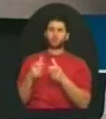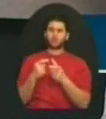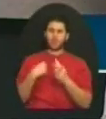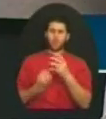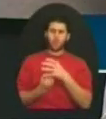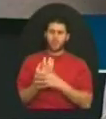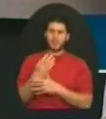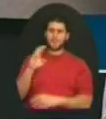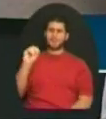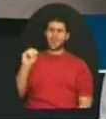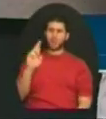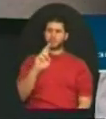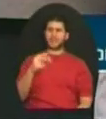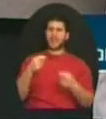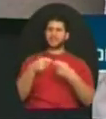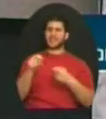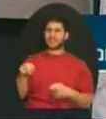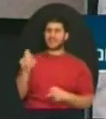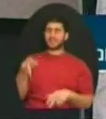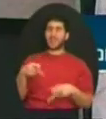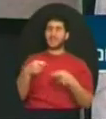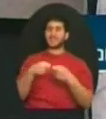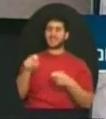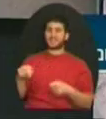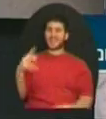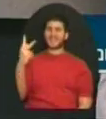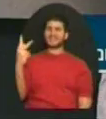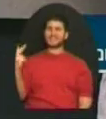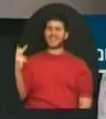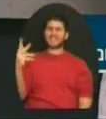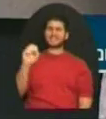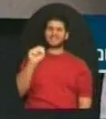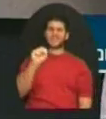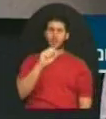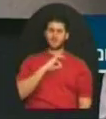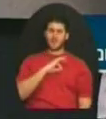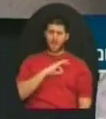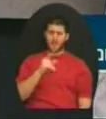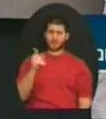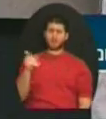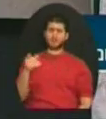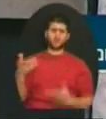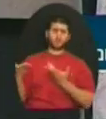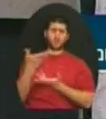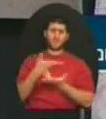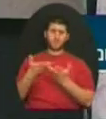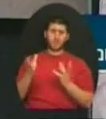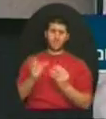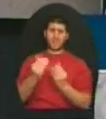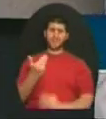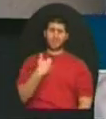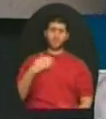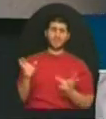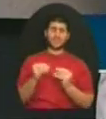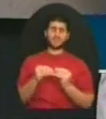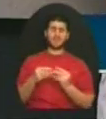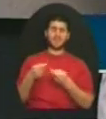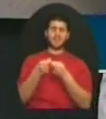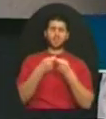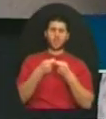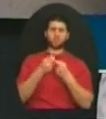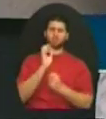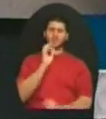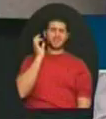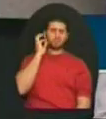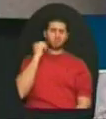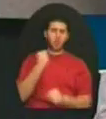ידי מיכל רוזין, חברת הכנסת, וחברת הכנסת קסניה סבטלובה, ובעצם בשיתוף פעולה איתנו עם תנועת